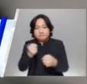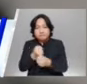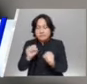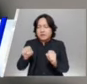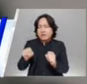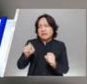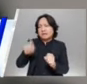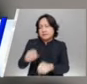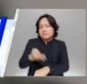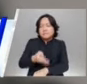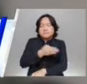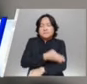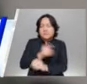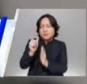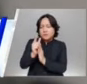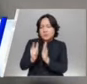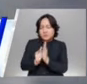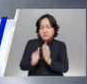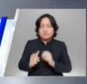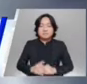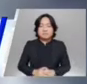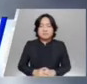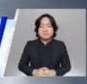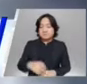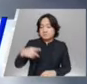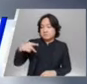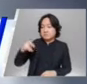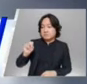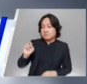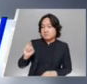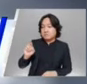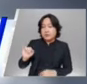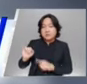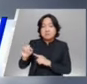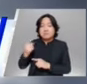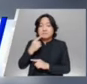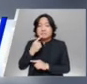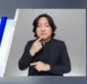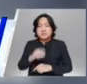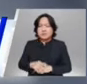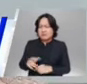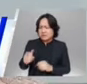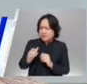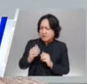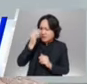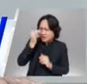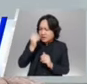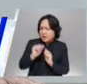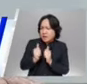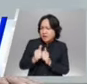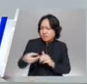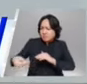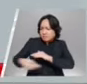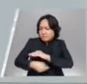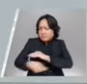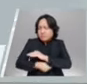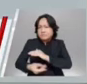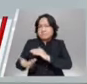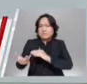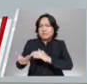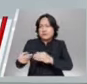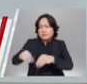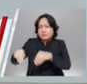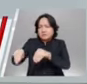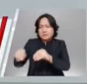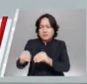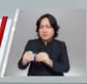peligro, ikinababahala ng PNRI kung paano ito nailusot ng ilang individual. Iniimbestigahan na ngayon sa